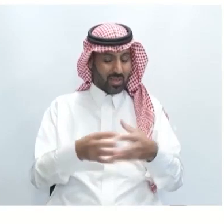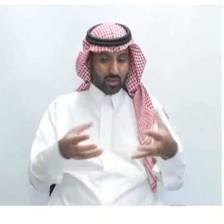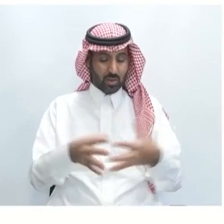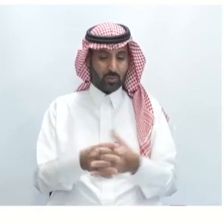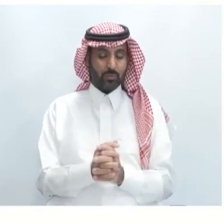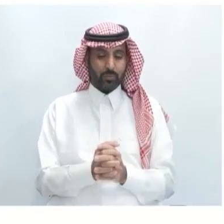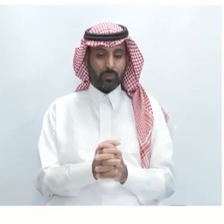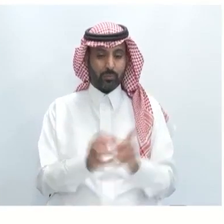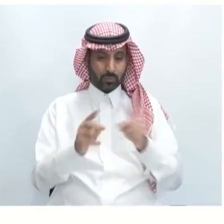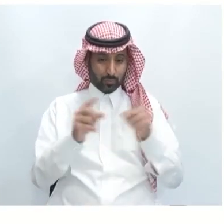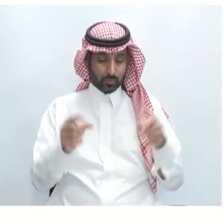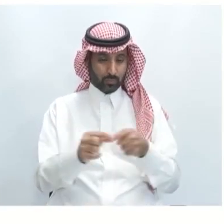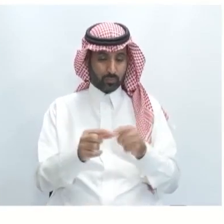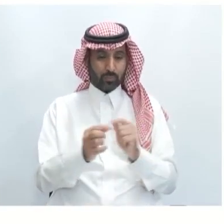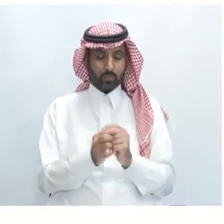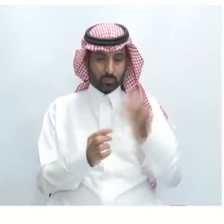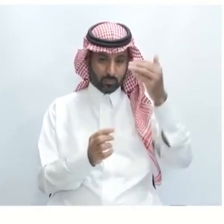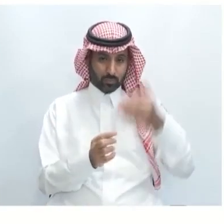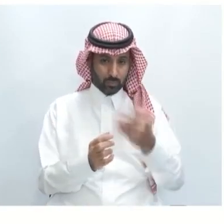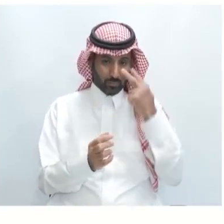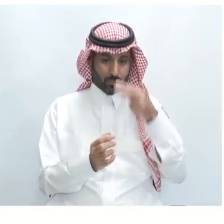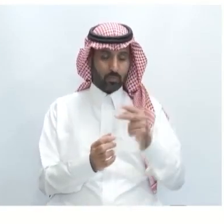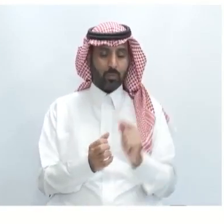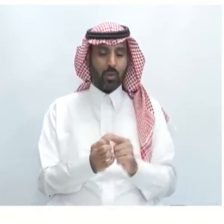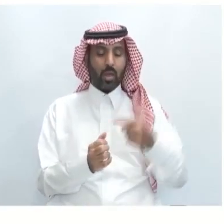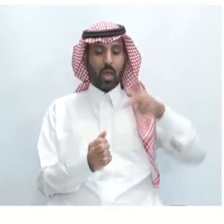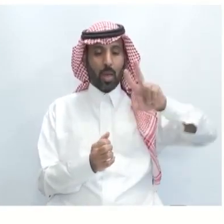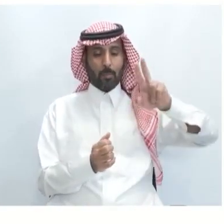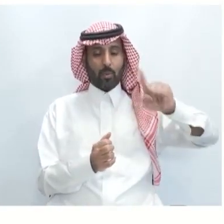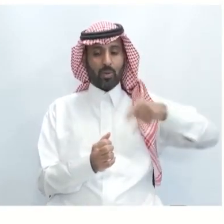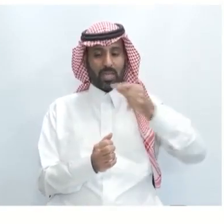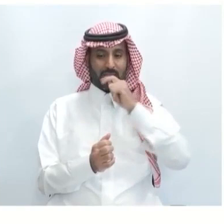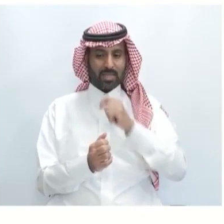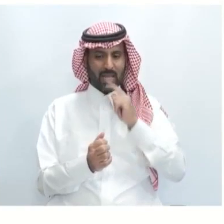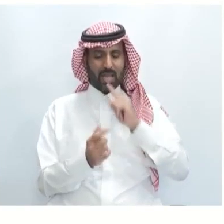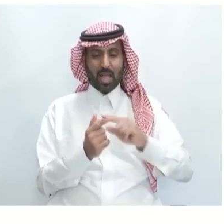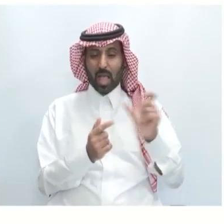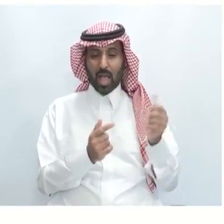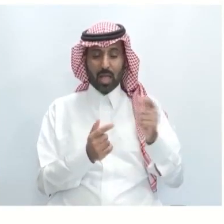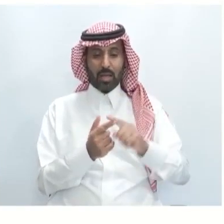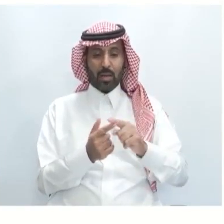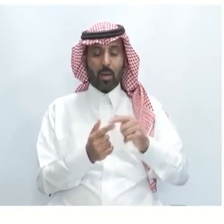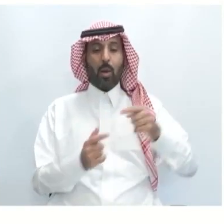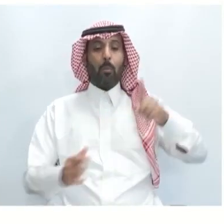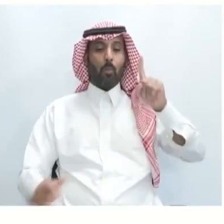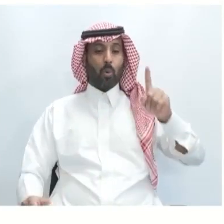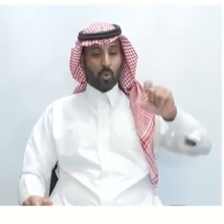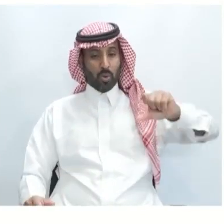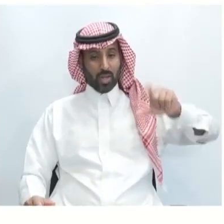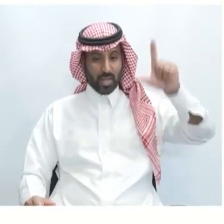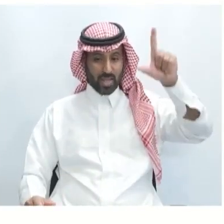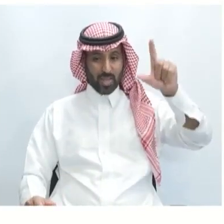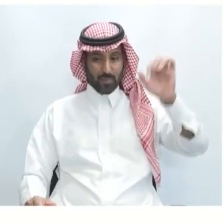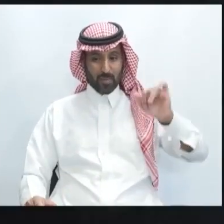الصوره ايضا سنتعرف عليها البروتينات لاحظ اول كلمه مكتوبه هي بوليمرات